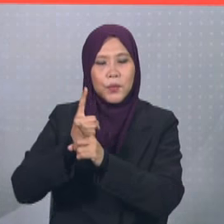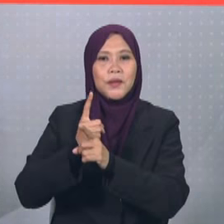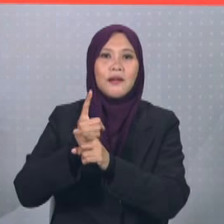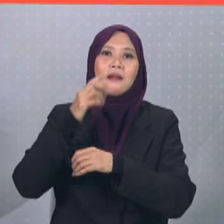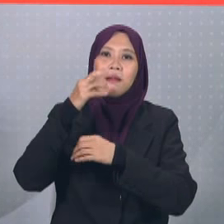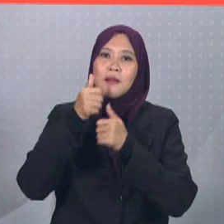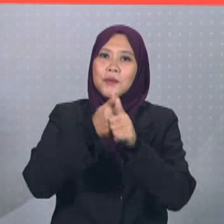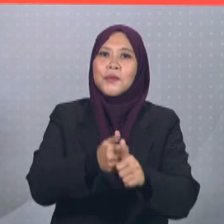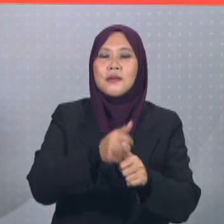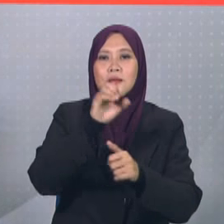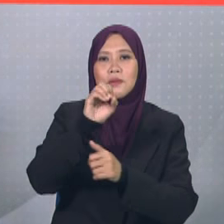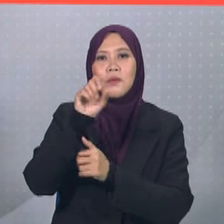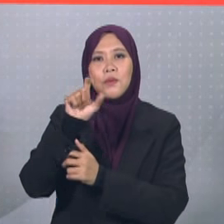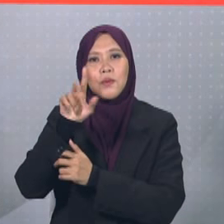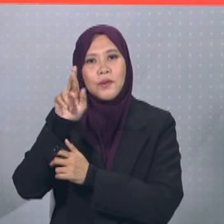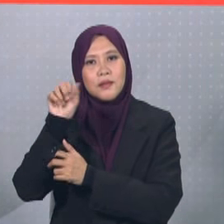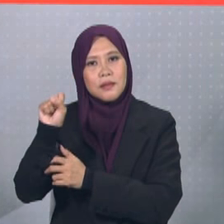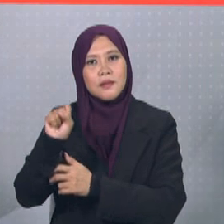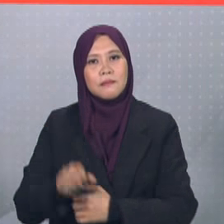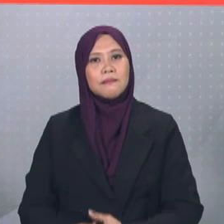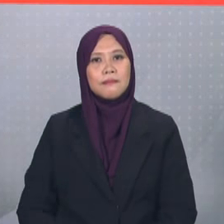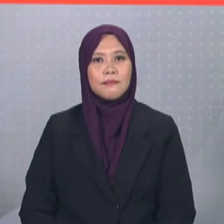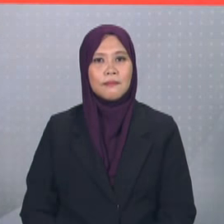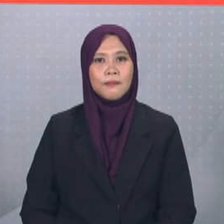Sport Salaries.